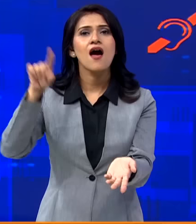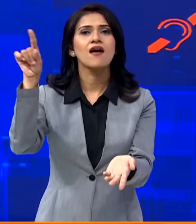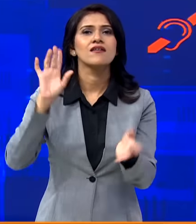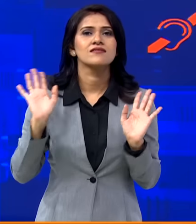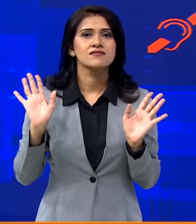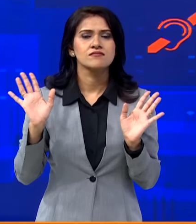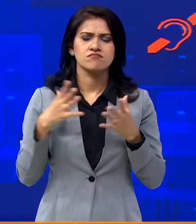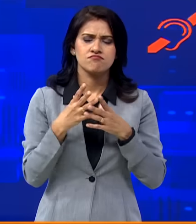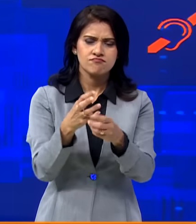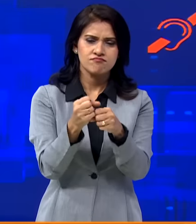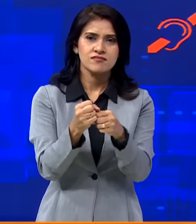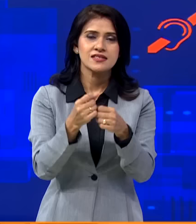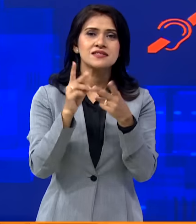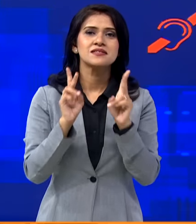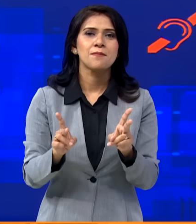कोई